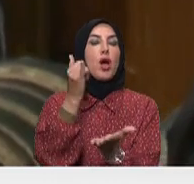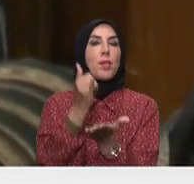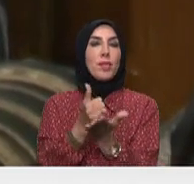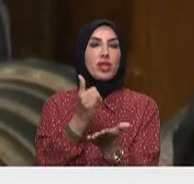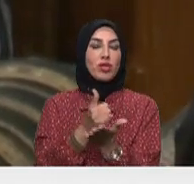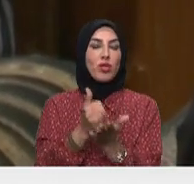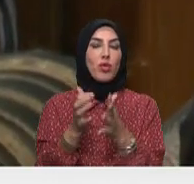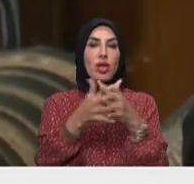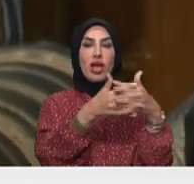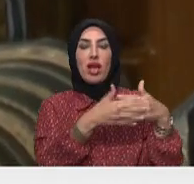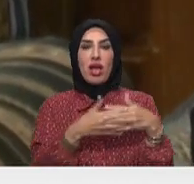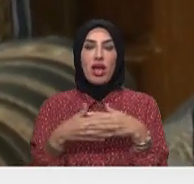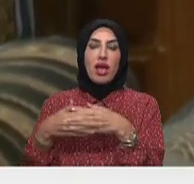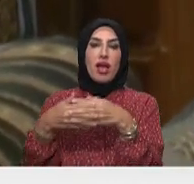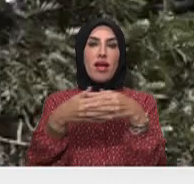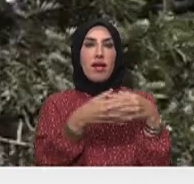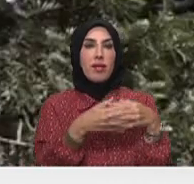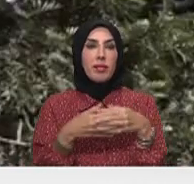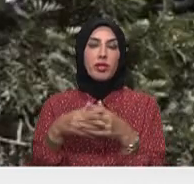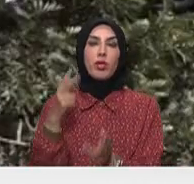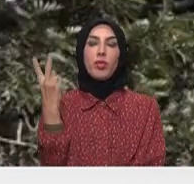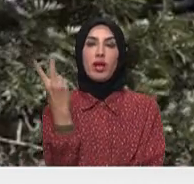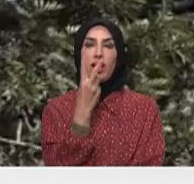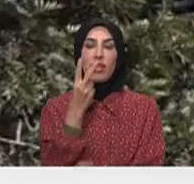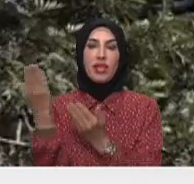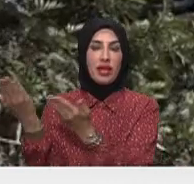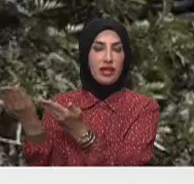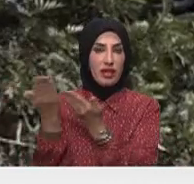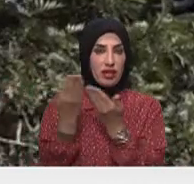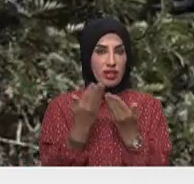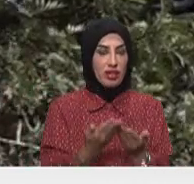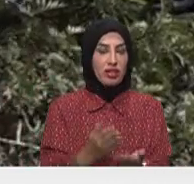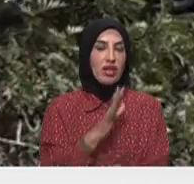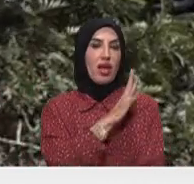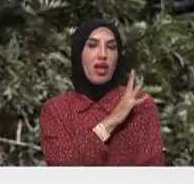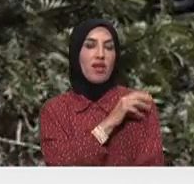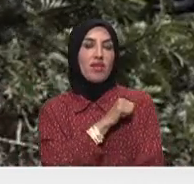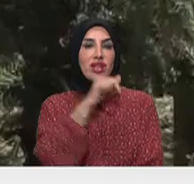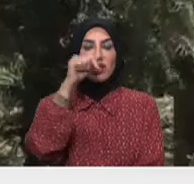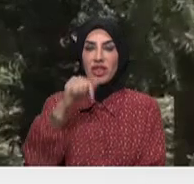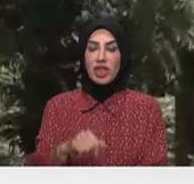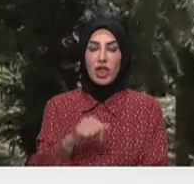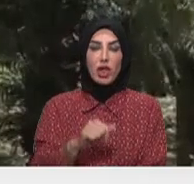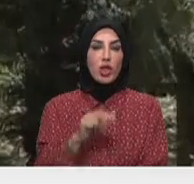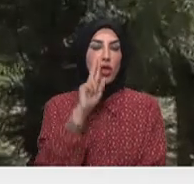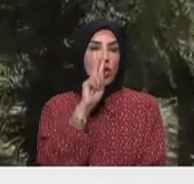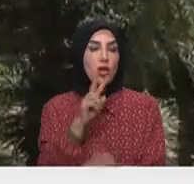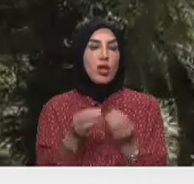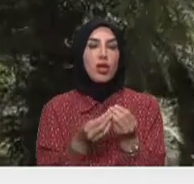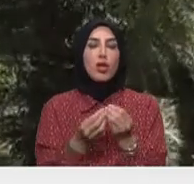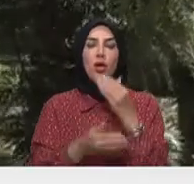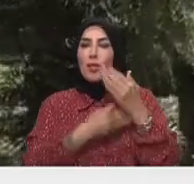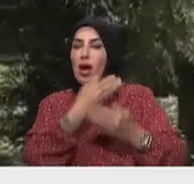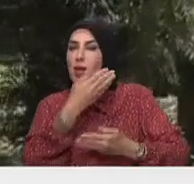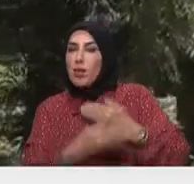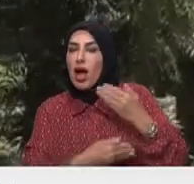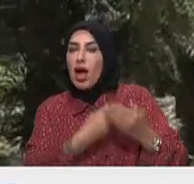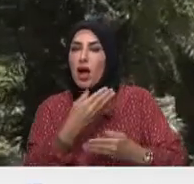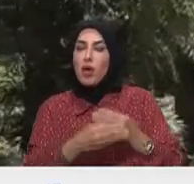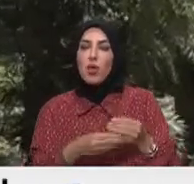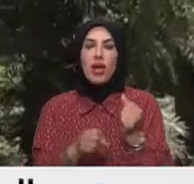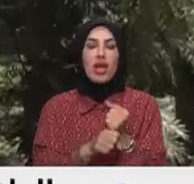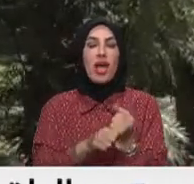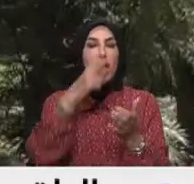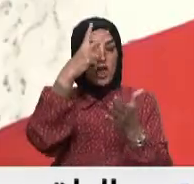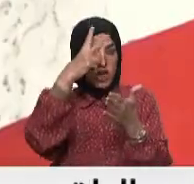أموس هوكشتاين وبريت ماكارت سيصلان إلى فلسطين المحتلة غداً الخميس لمحاولة لإبرام